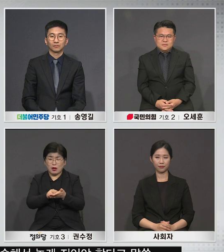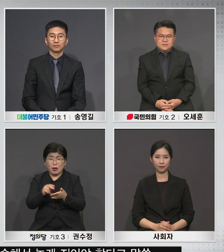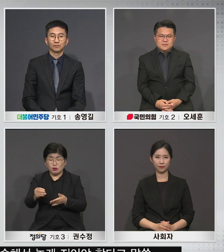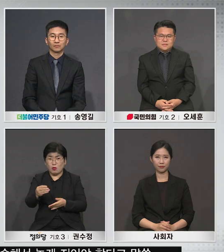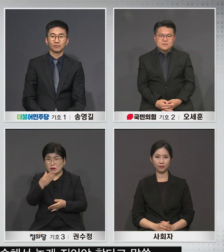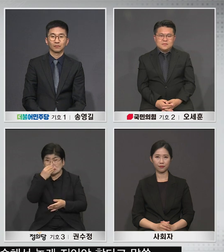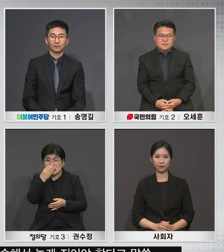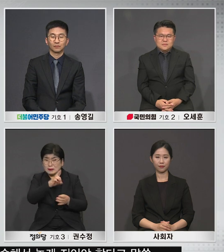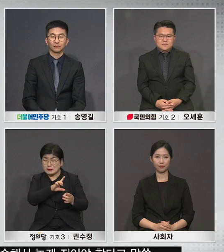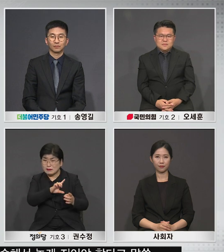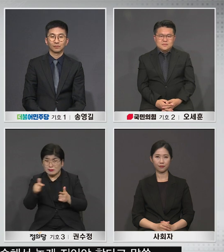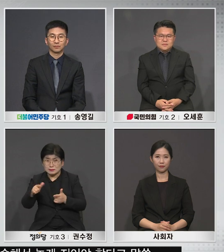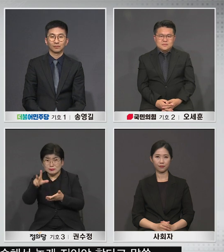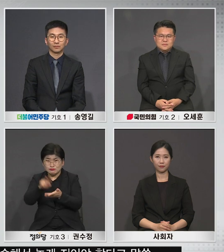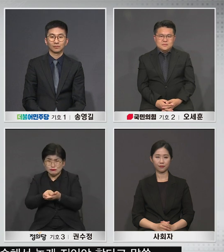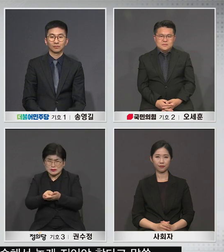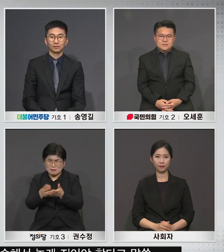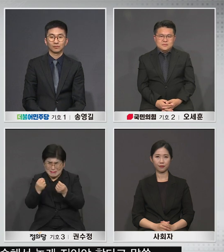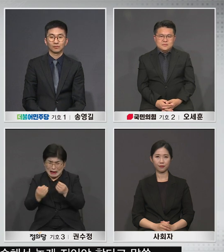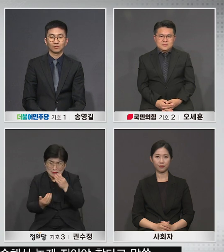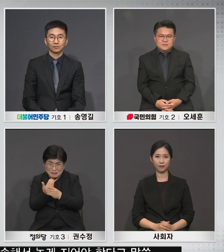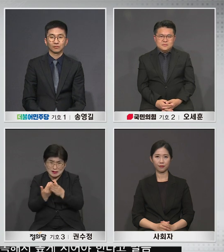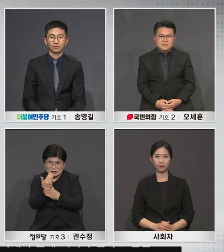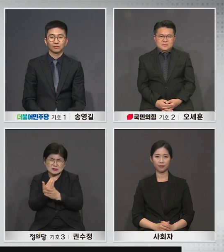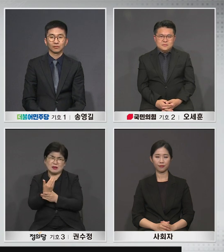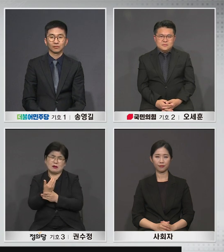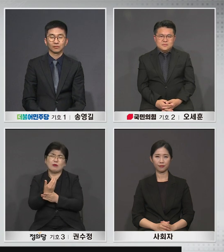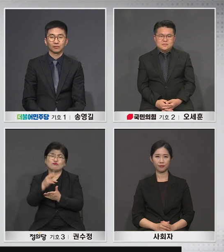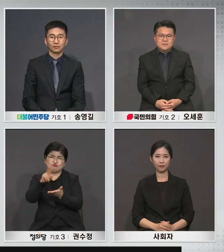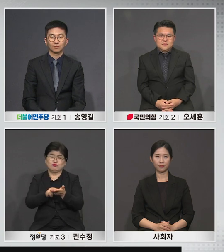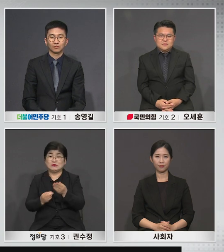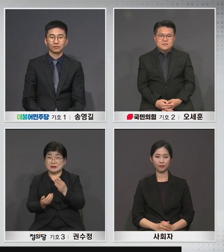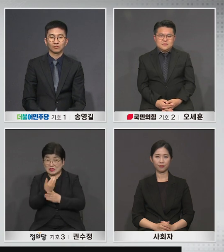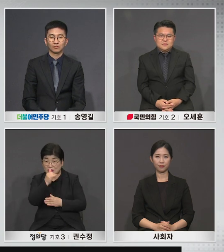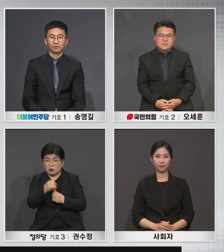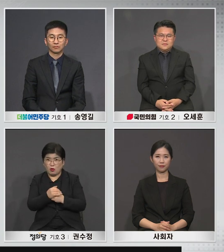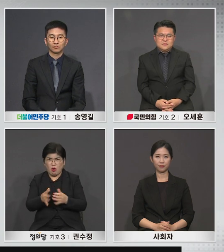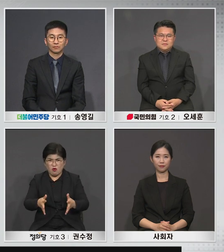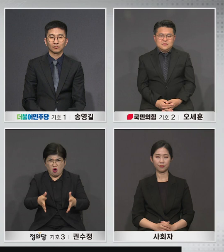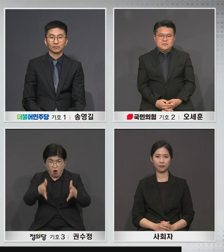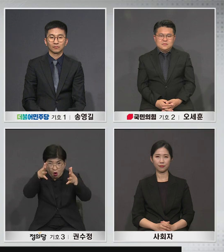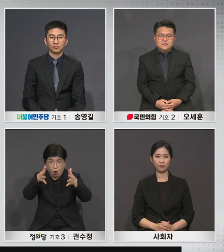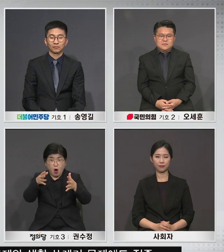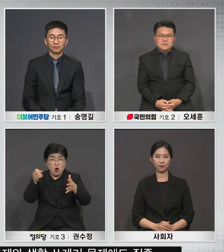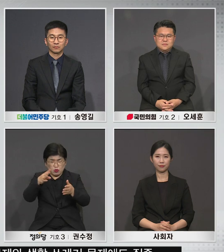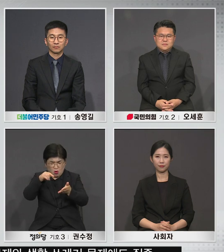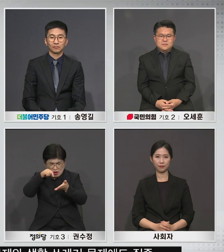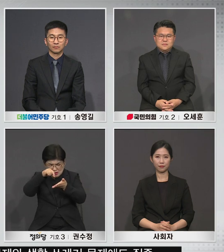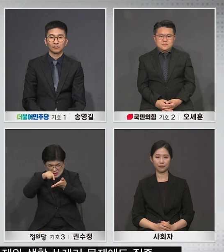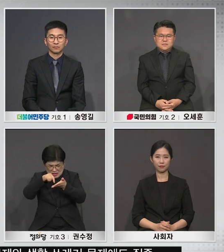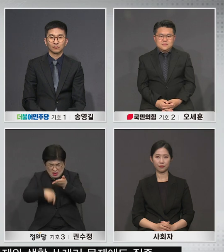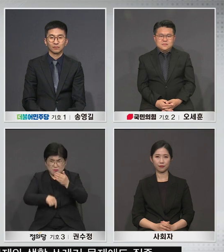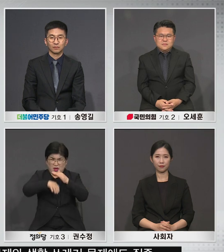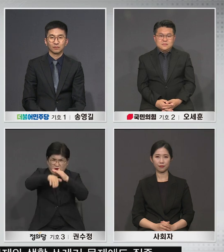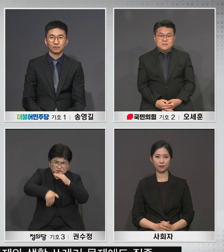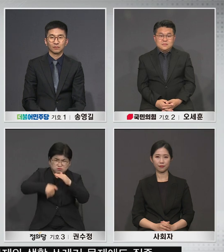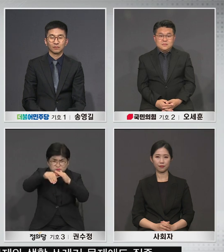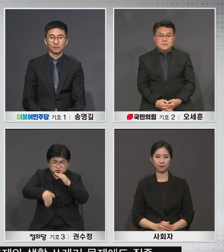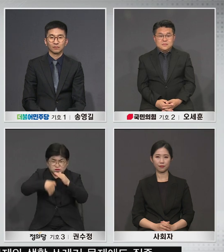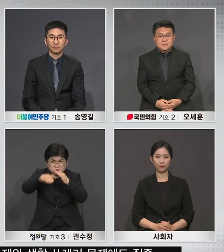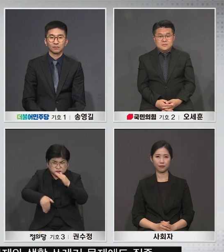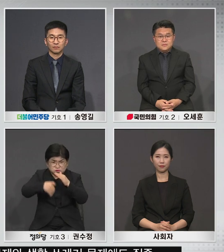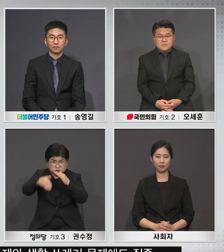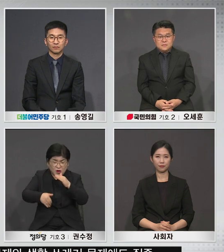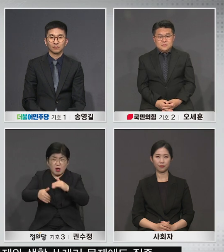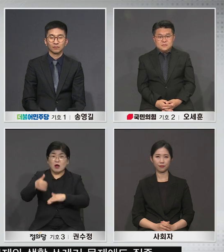문제에도 집중해야 된다 이런 말씀을 좀 드리고요. 또한 높이 올릴 만큼 깊게 파야 되는 문제에 관련해서 그것을 견인하거나